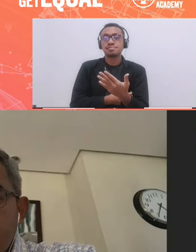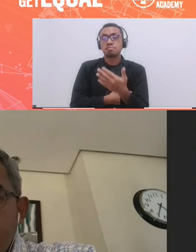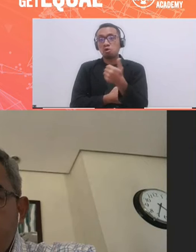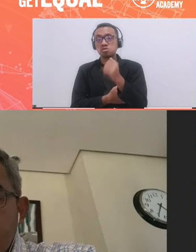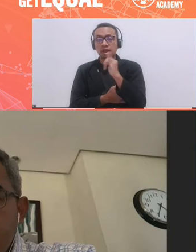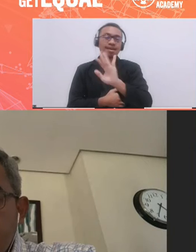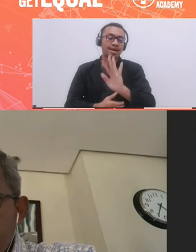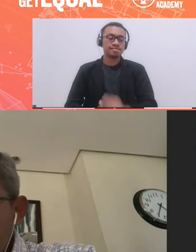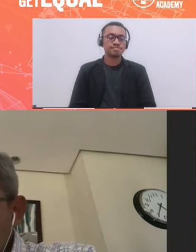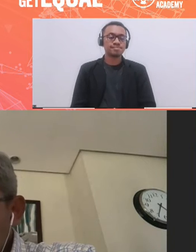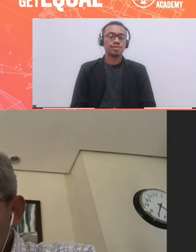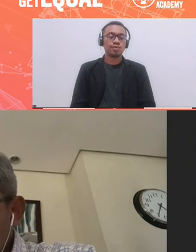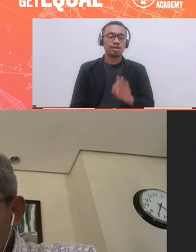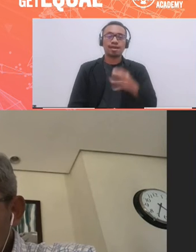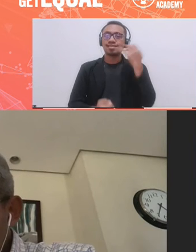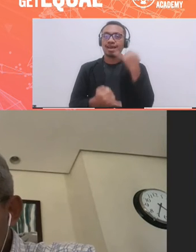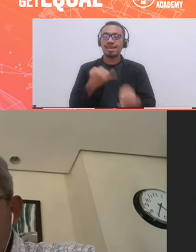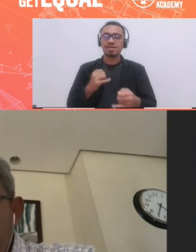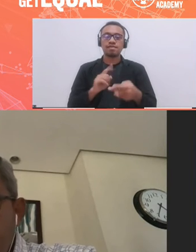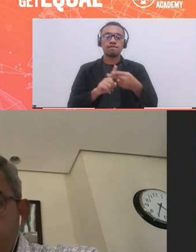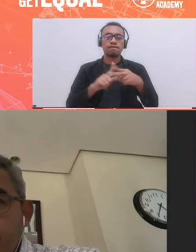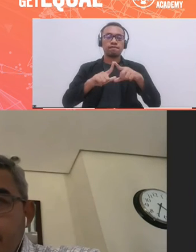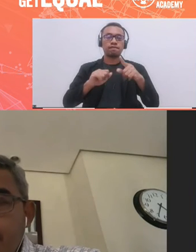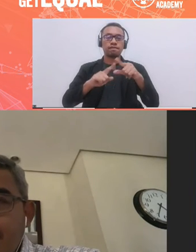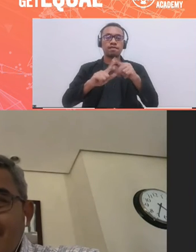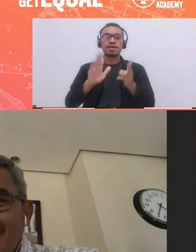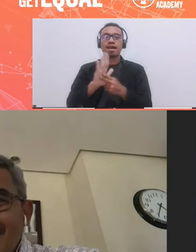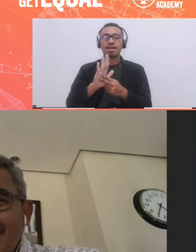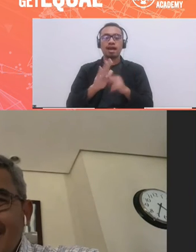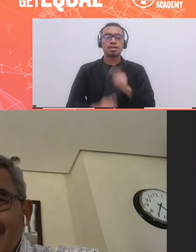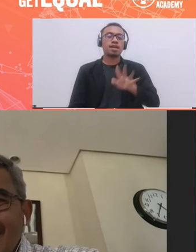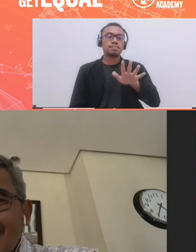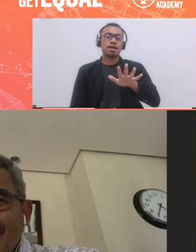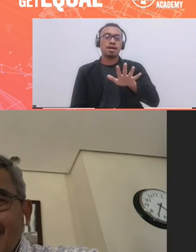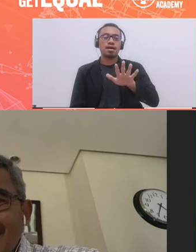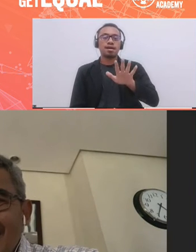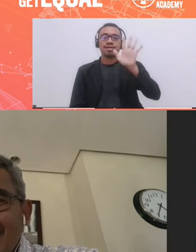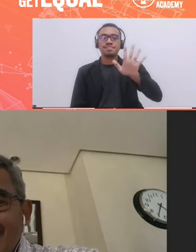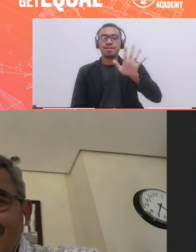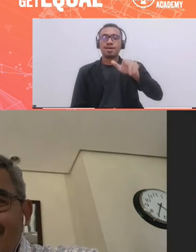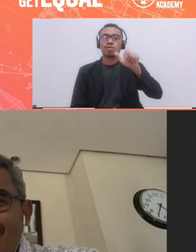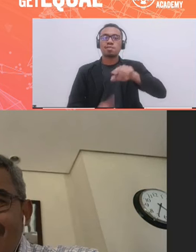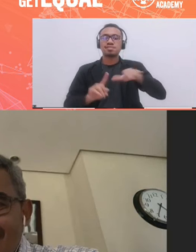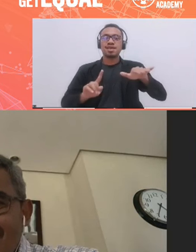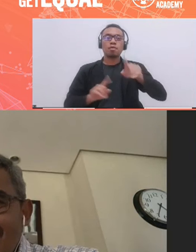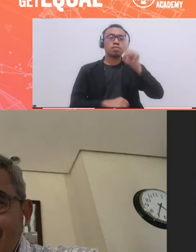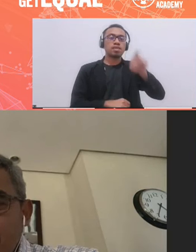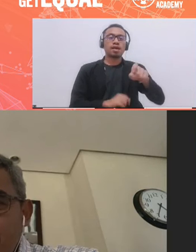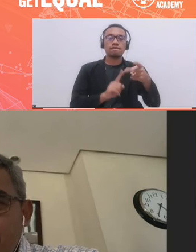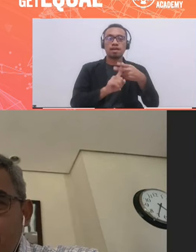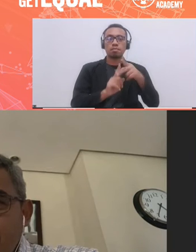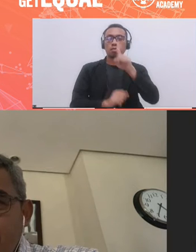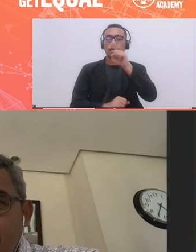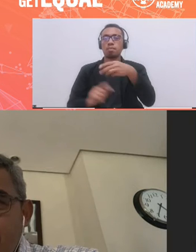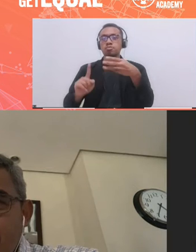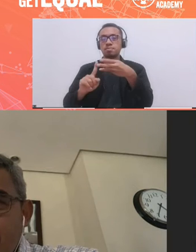Farhan, mungkin saya kasih kesempatan buat teman-teman 5 peserta yang mungkin mau ngobrol atau mau nanya langsung sama Pak Farhan dan Pak Budiman. Pesan-pesan untuk